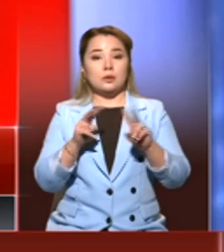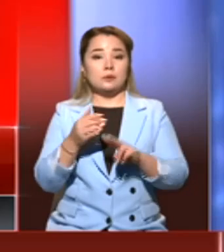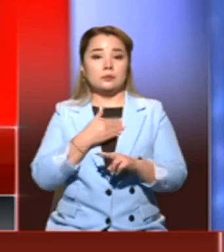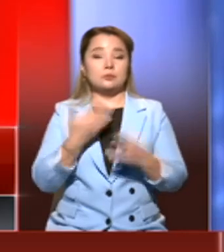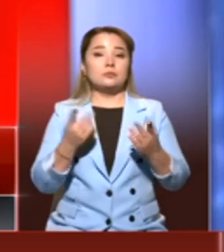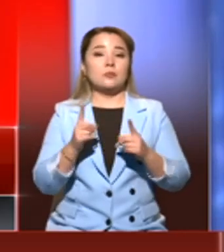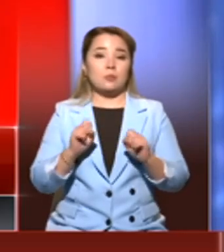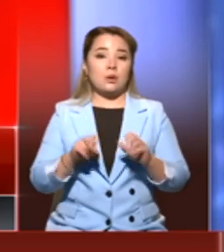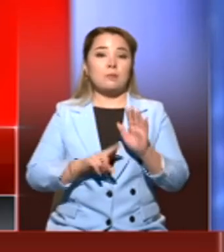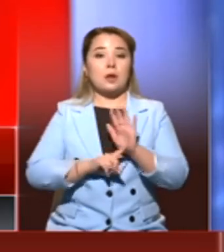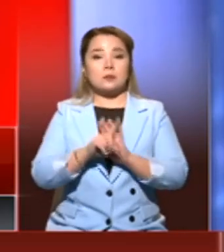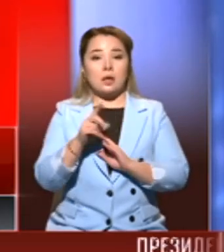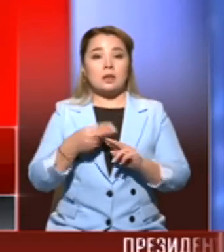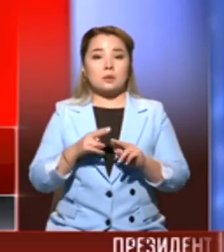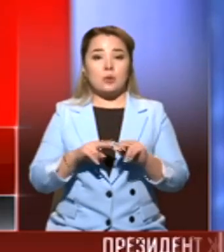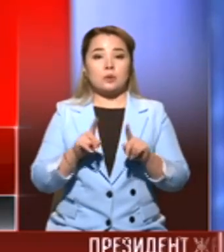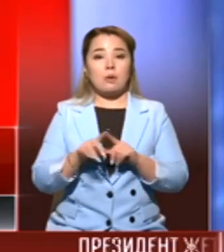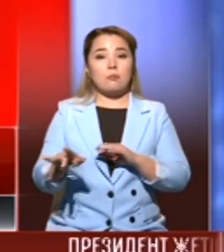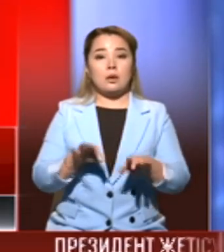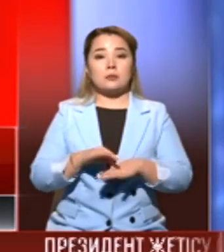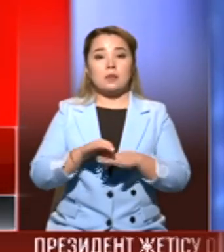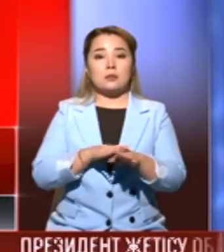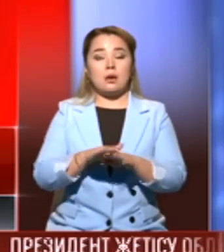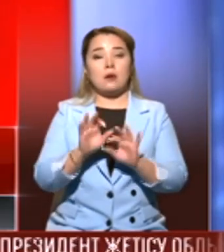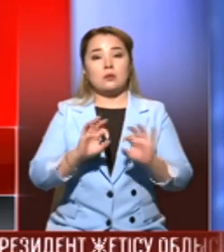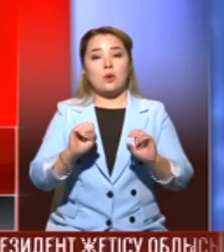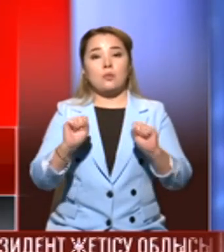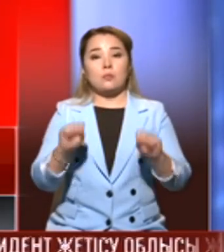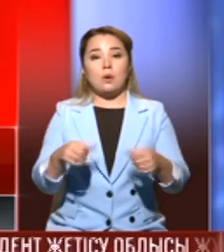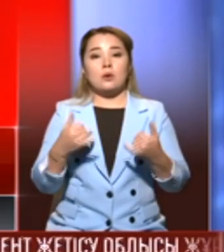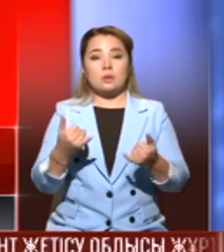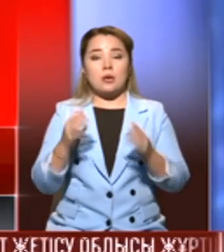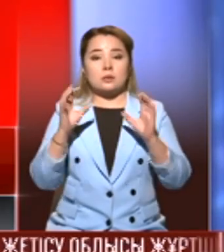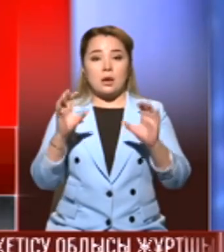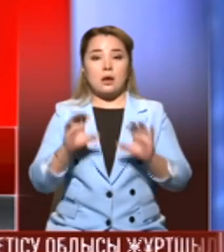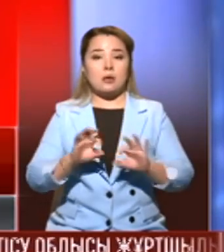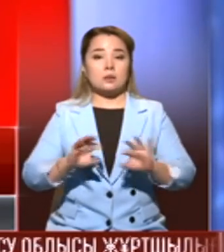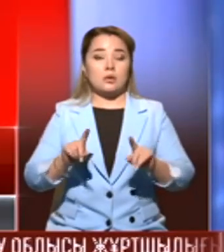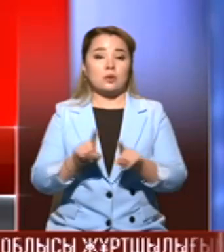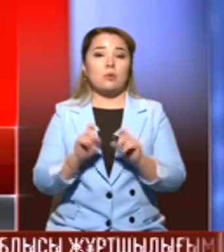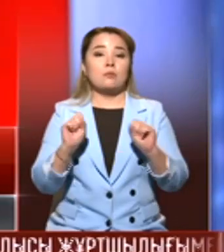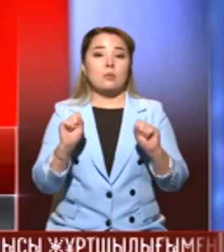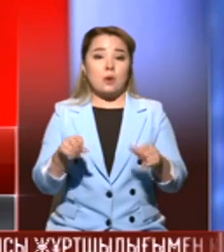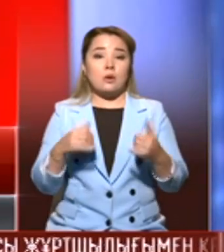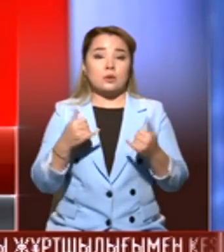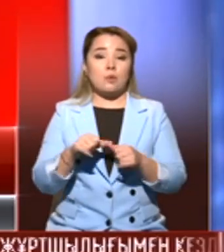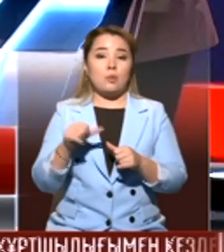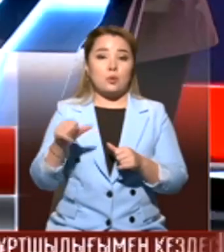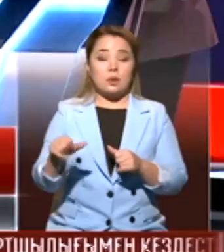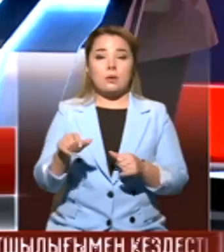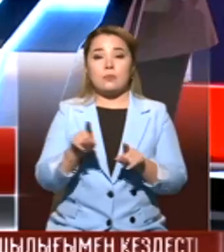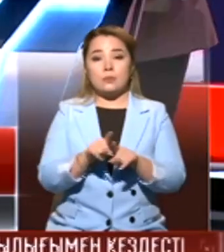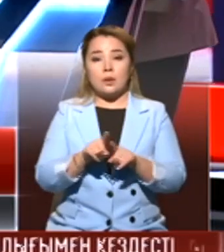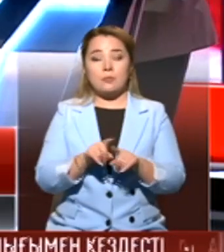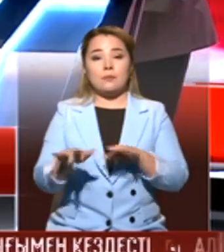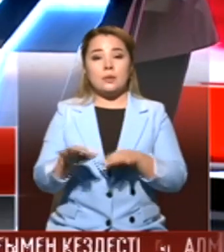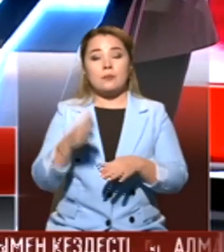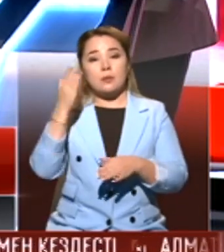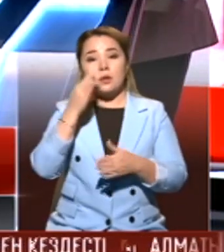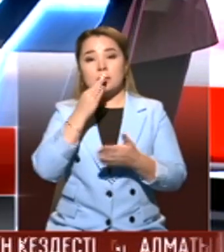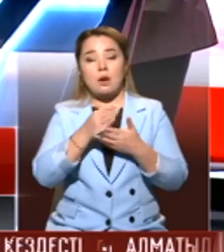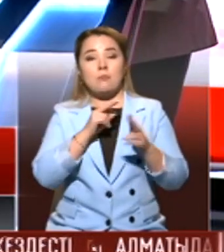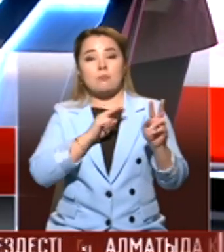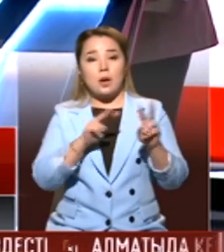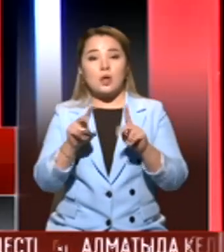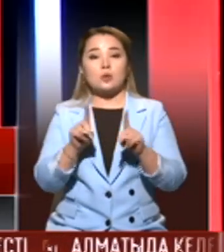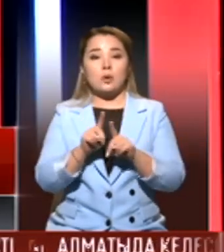неден бастайық дегендей. Әрине жаңағы процедураларын түсіндіруге болады, әрине жаңағы заңды айтып беруге болады, бірақ одан бөлек лайфхактар да бар мәселен. Мысалы